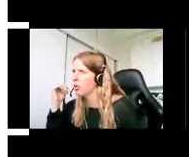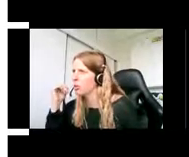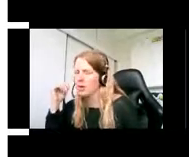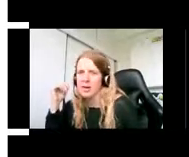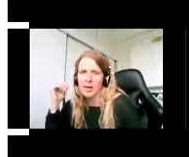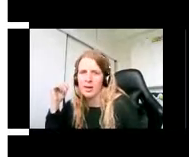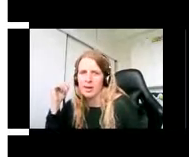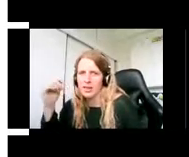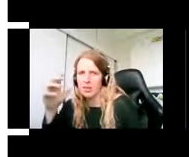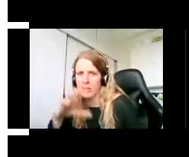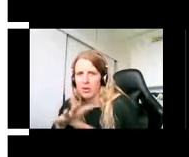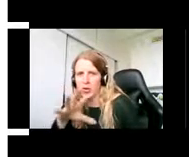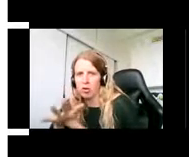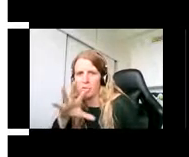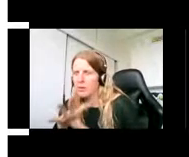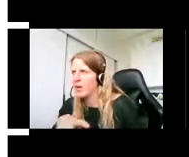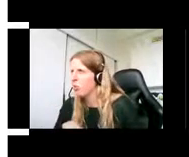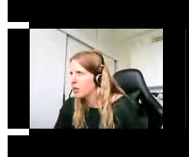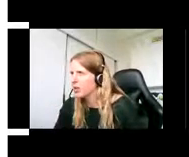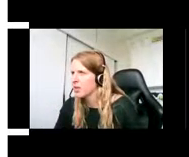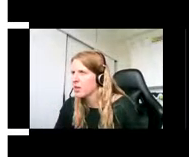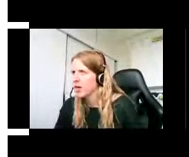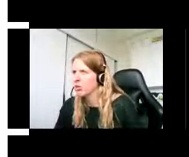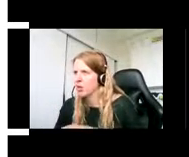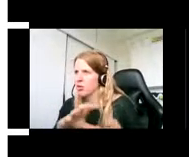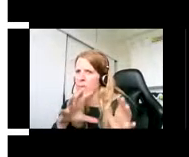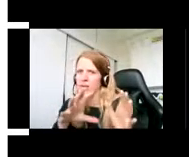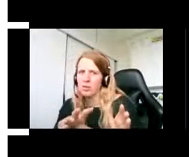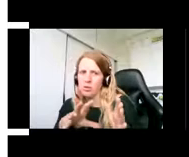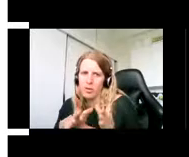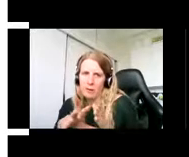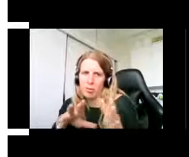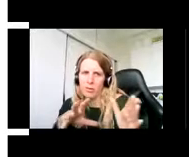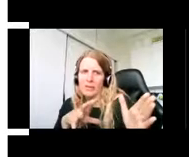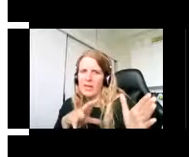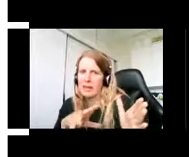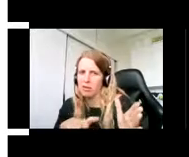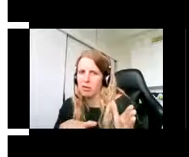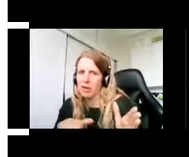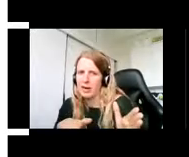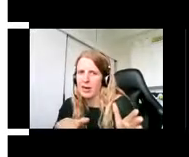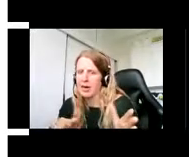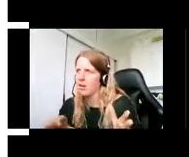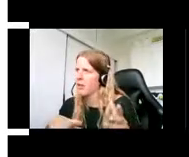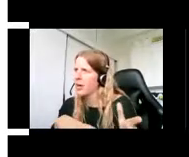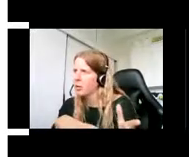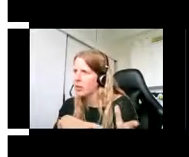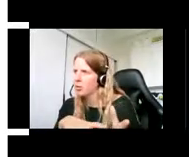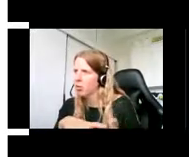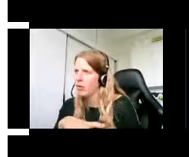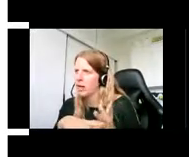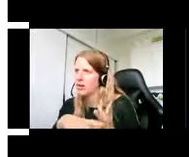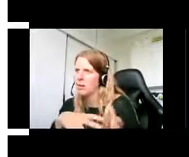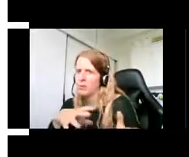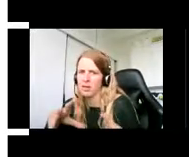kunt doorlopen. En deze webinar is ook op die manier opgesteld. Dus als jullie bij dit onderdeel, bijvoorbeeld bij deelnamevoorwaarden, enkele vragen nog